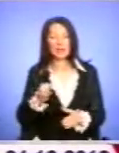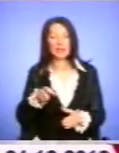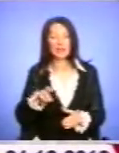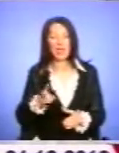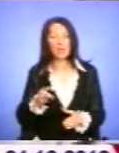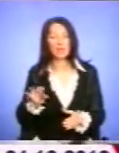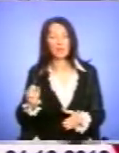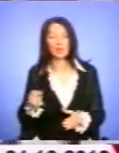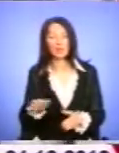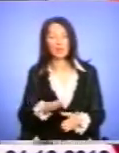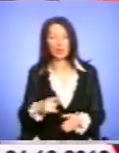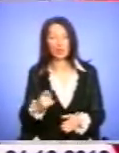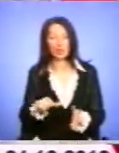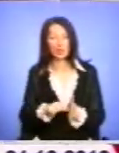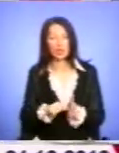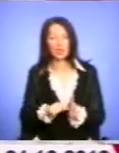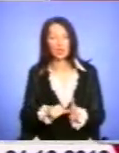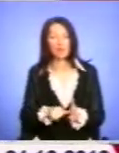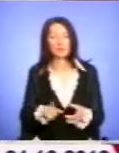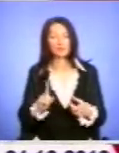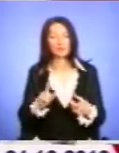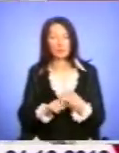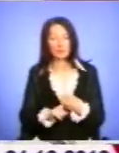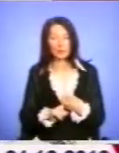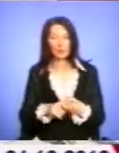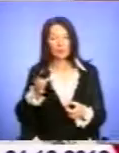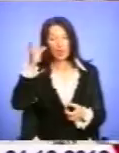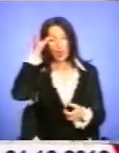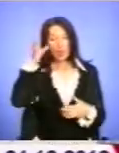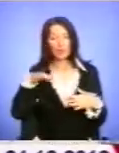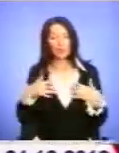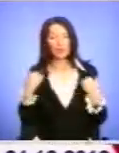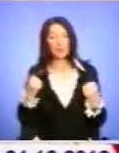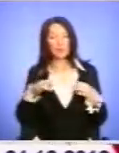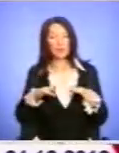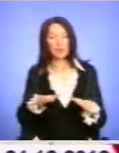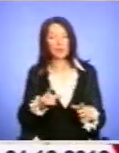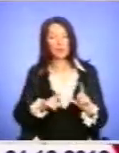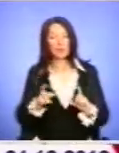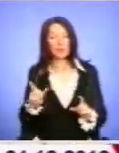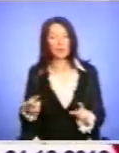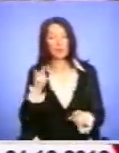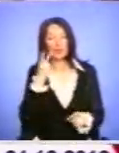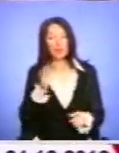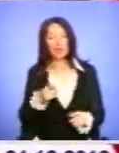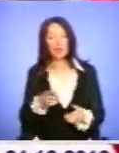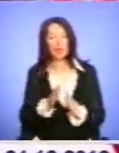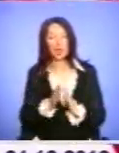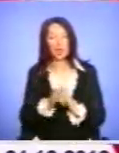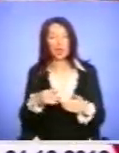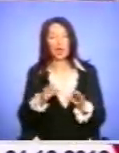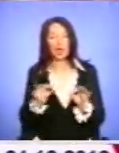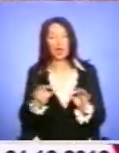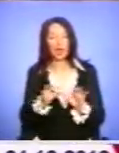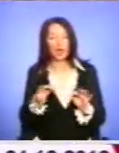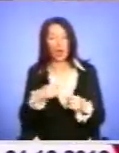її учасників, Юрій Щерб'як, поєднує наукову і спортивну діяльність. Студентів завжди закликає займатися спортом, бо каже, у